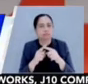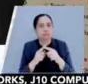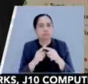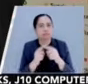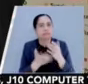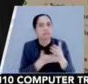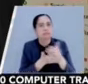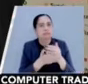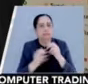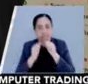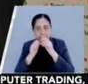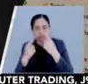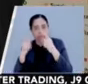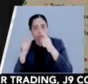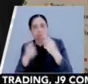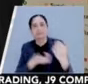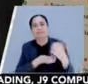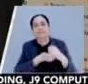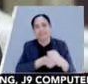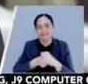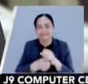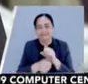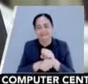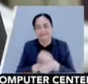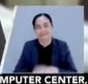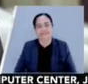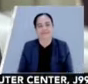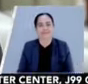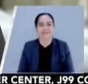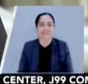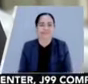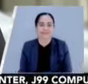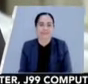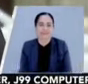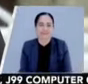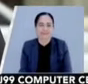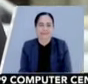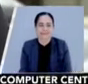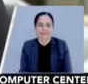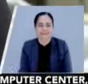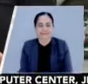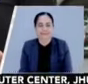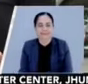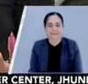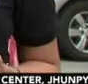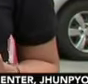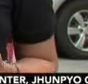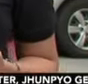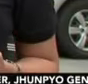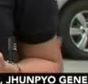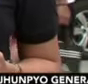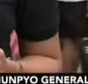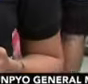blessing. Para sa GMA Integrated News, Katrina Son, nakatutok 24 oras.